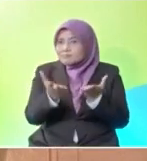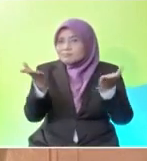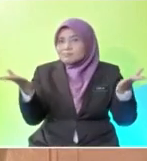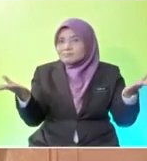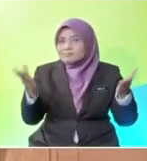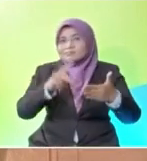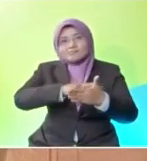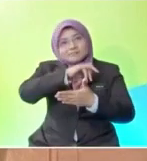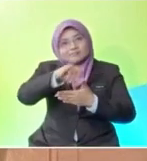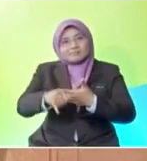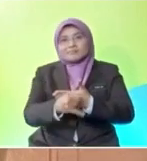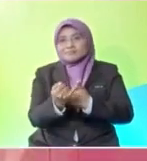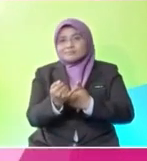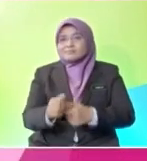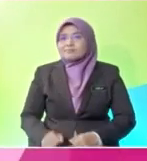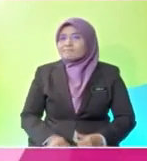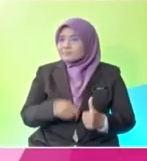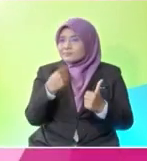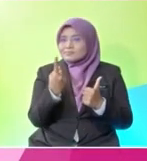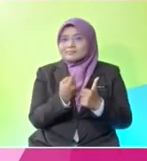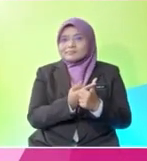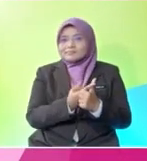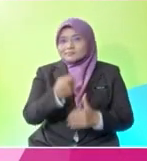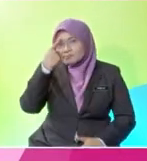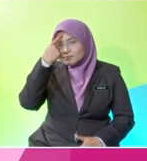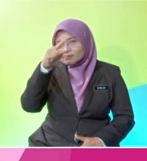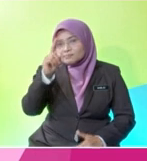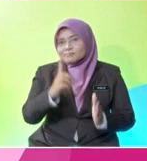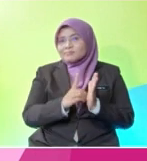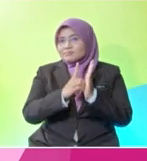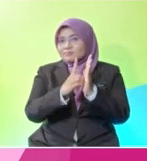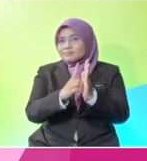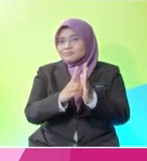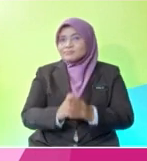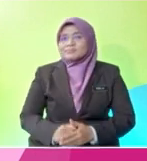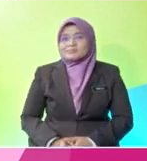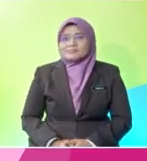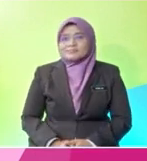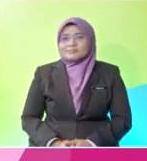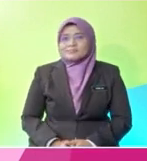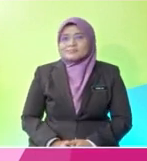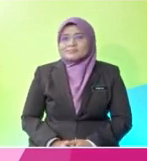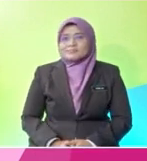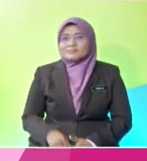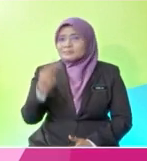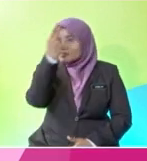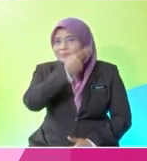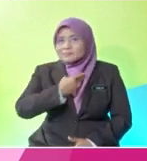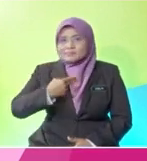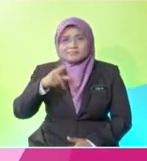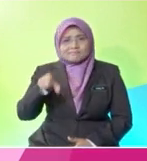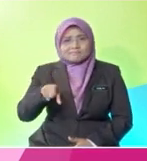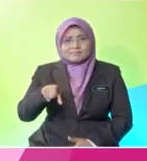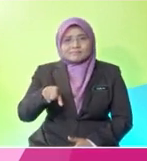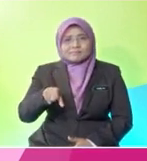ini Oke jadi kita tengok untuk dokumentasi nanti aneh karena buat satu bentuk foliola Hanif Kenapa